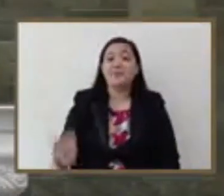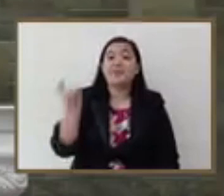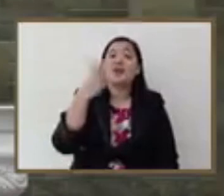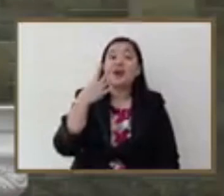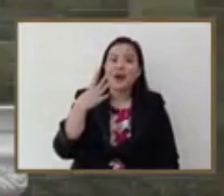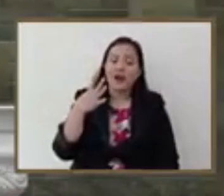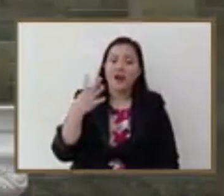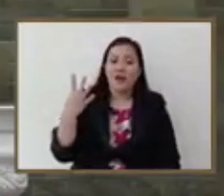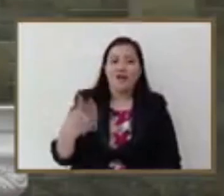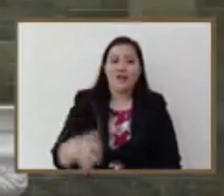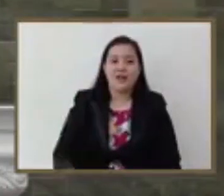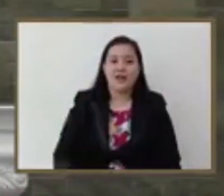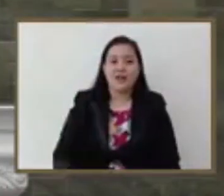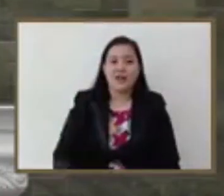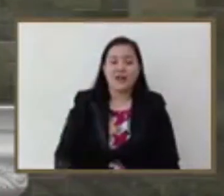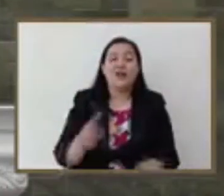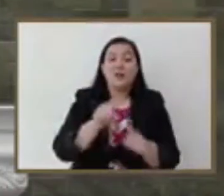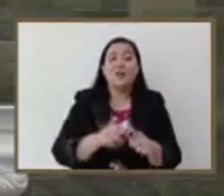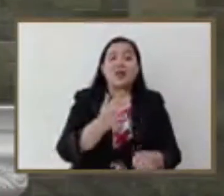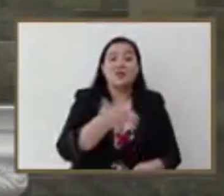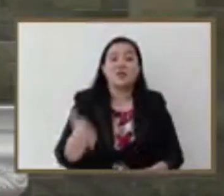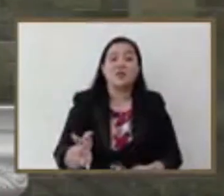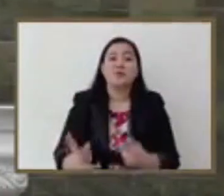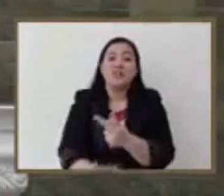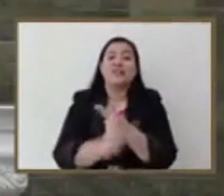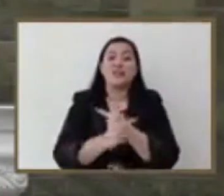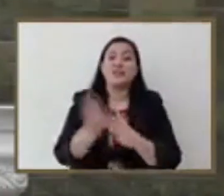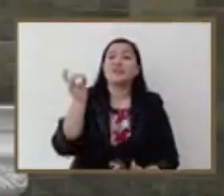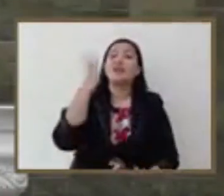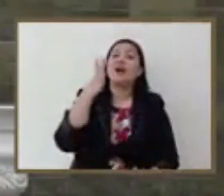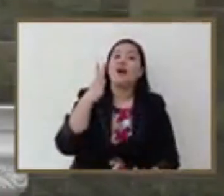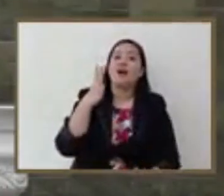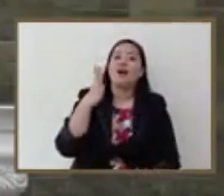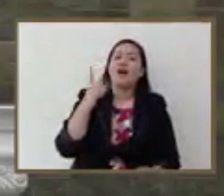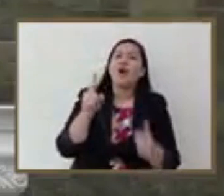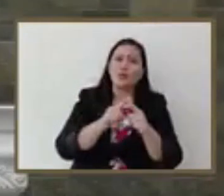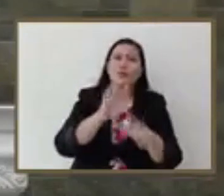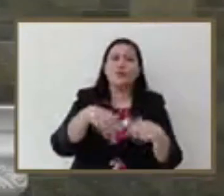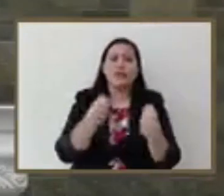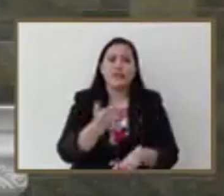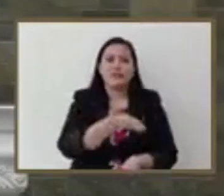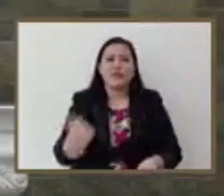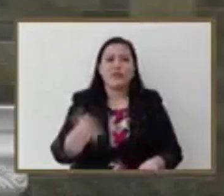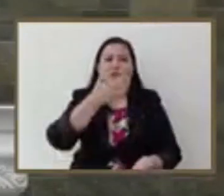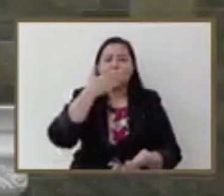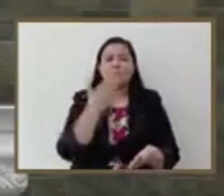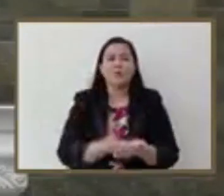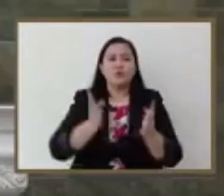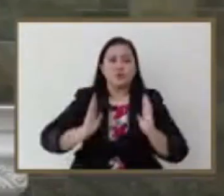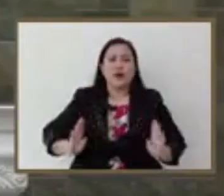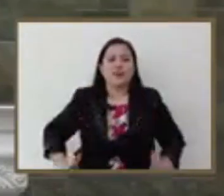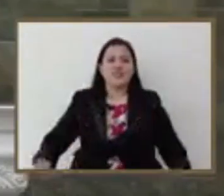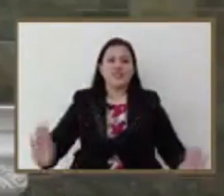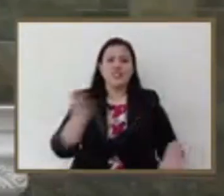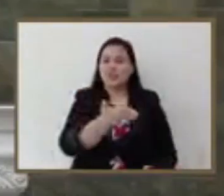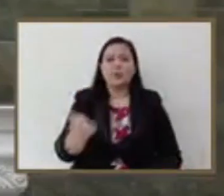maghapon, pakiramdam mo, busog ka at masigla ka. At maayos ang pag-iisip mo, at saka yung hormones mo,